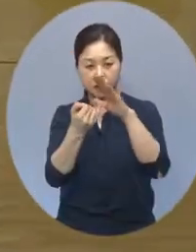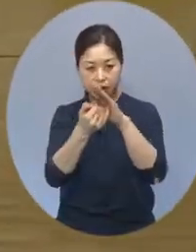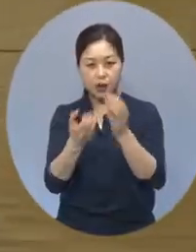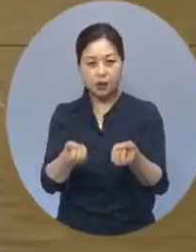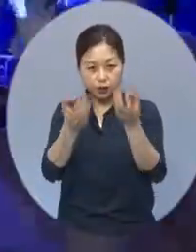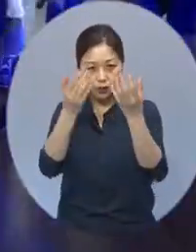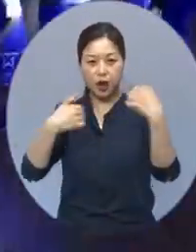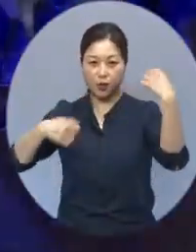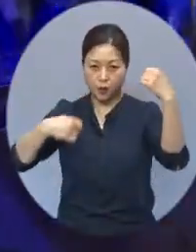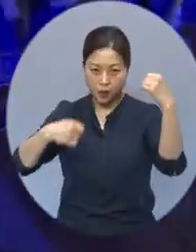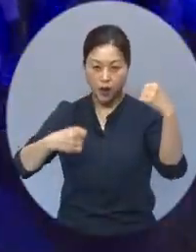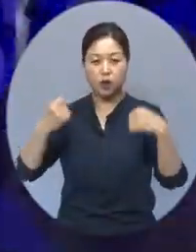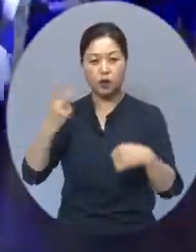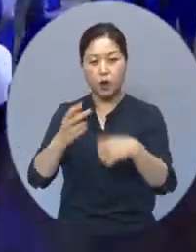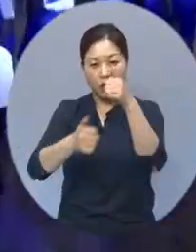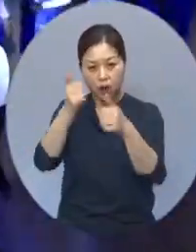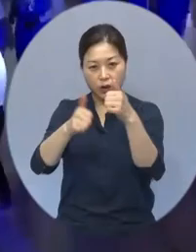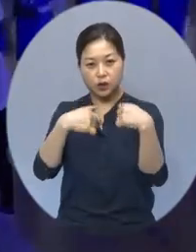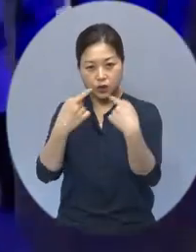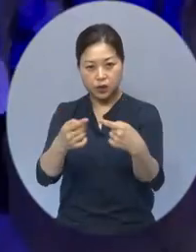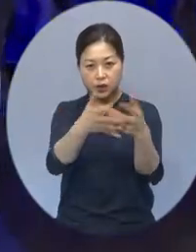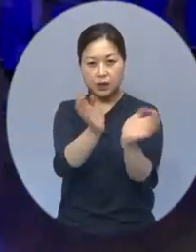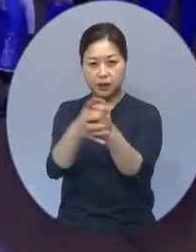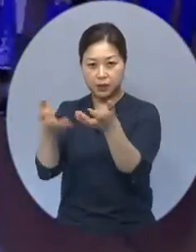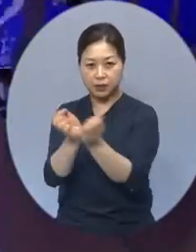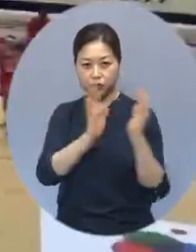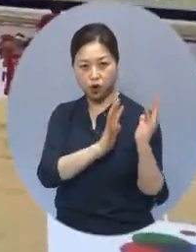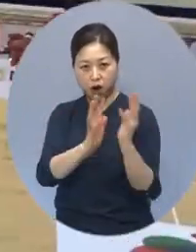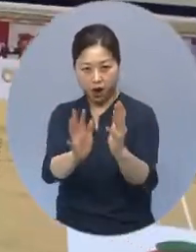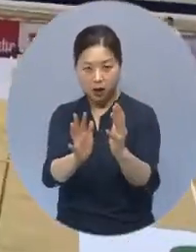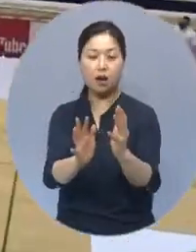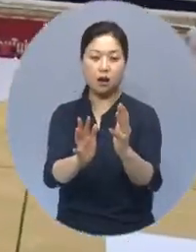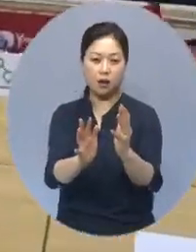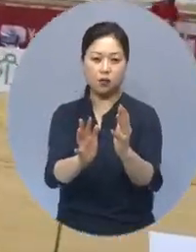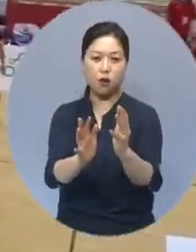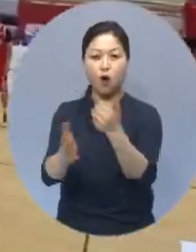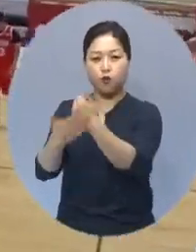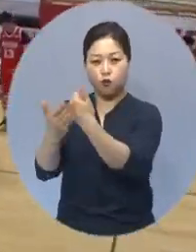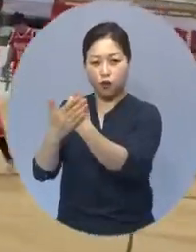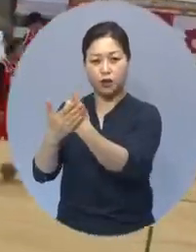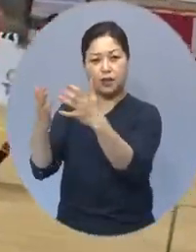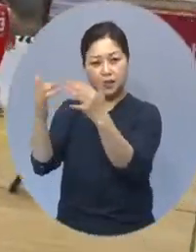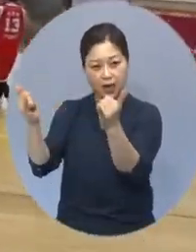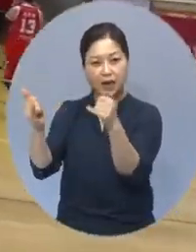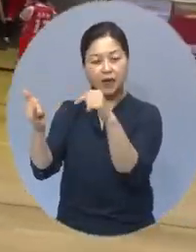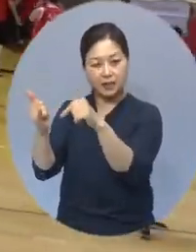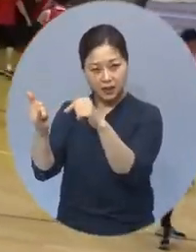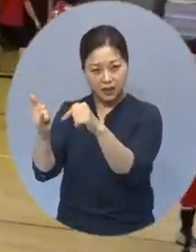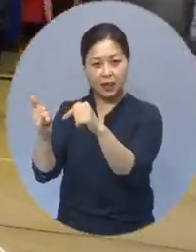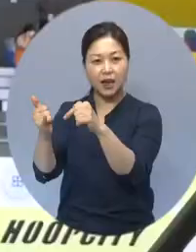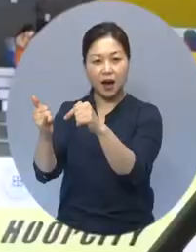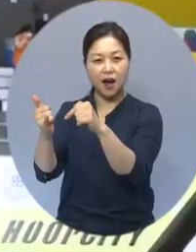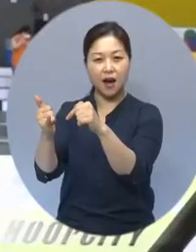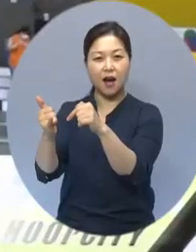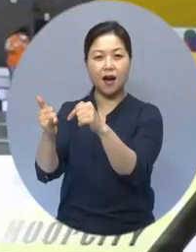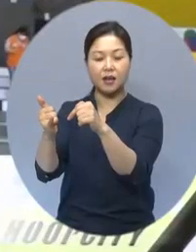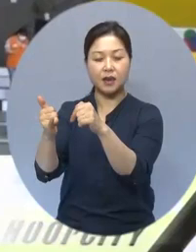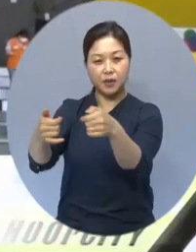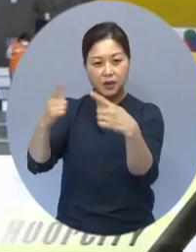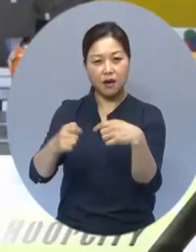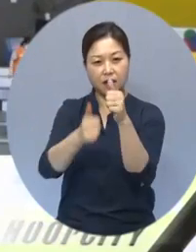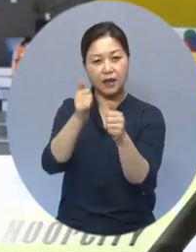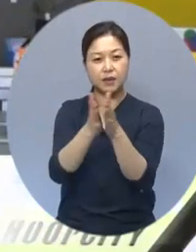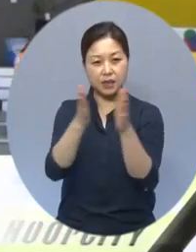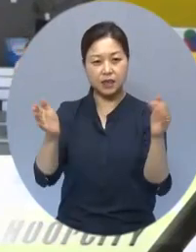공연과 경기 출전 두 팀 선수들 입장에 이어 후원자들의 식으로 게임이 시작됐습니다.